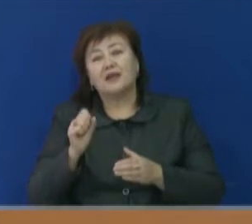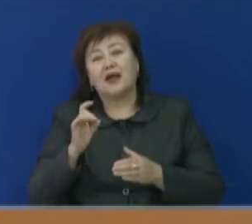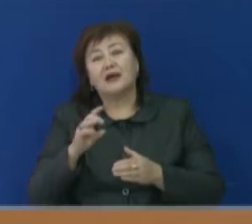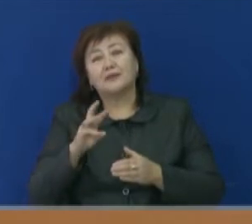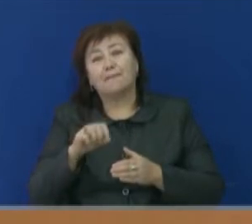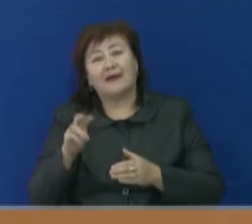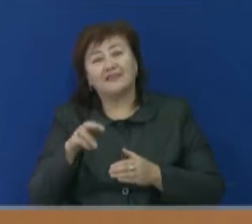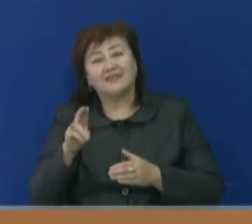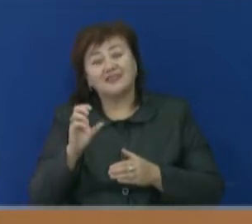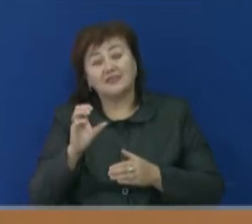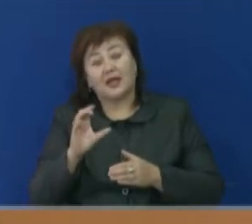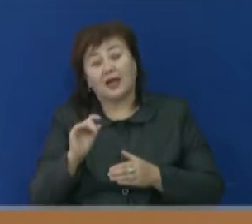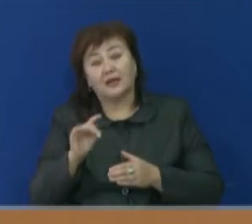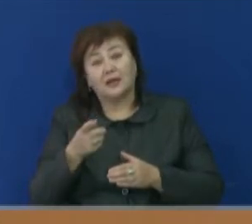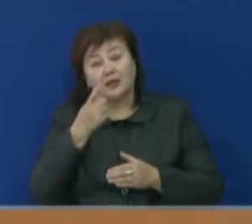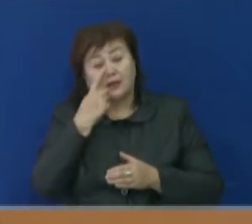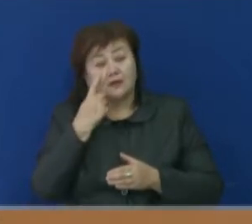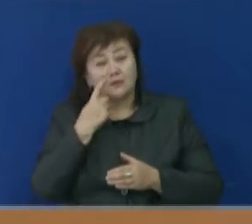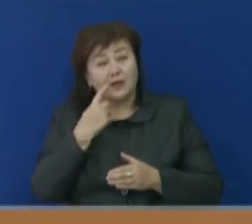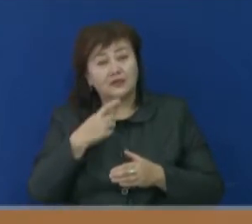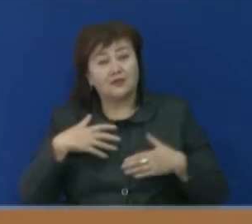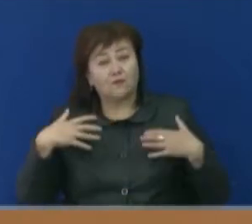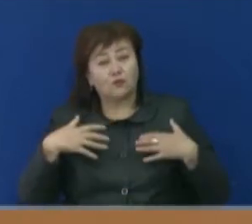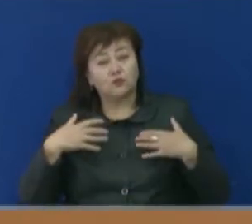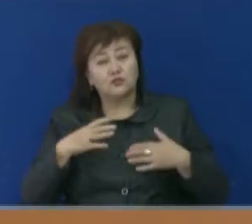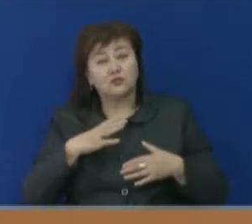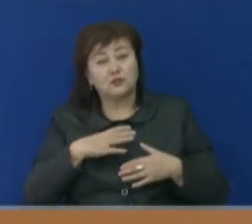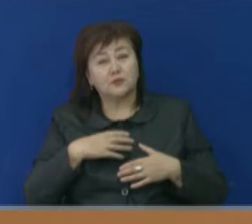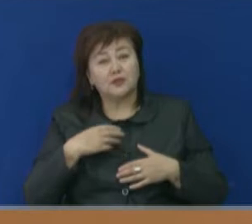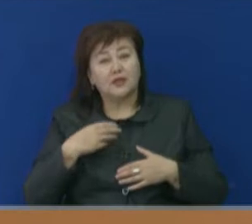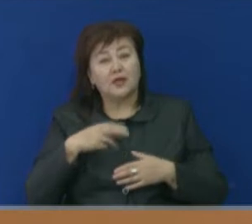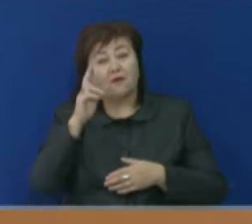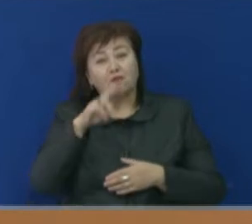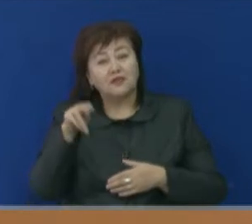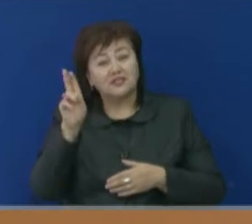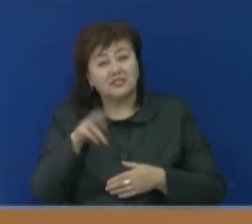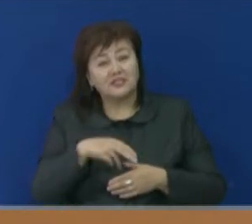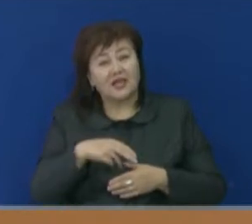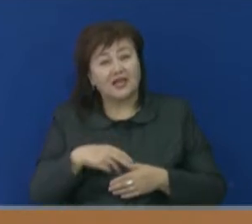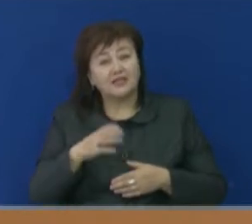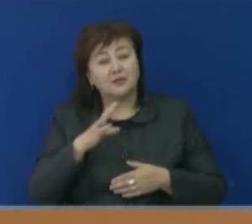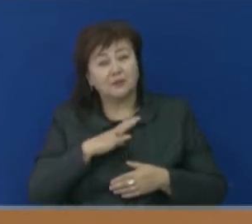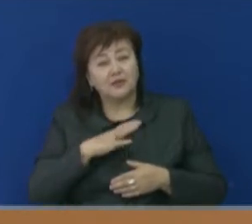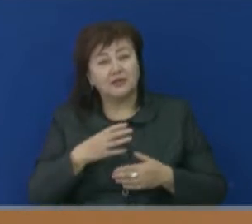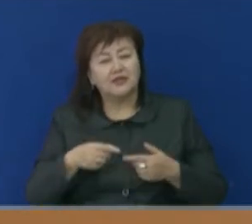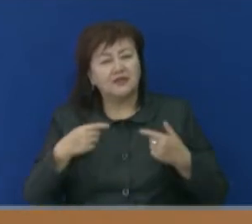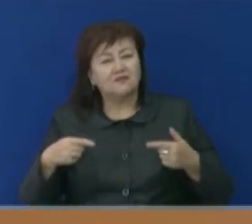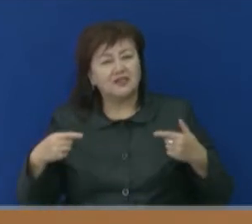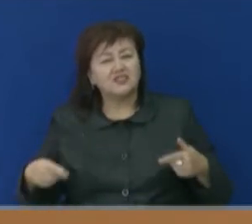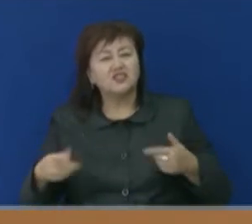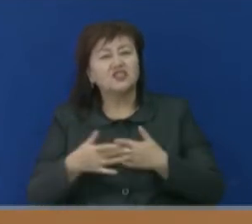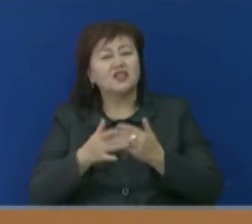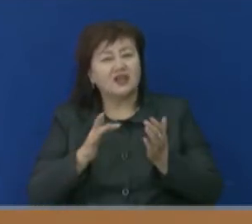өнерпаздар Испанияда болды, Грузияда болды, Қырғызстанда, Тәжікстанда және еліміздің түкпір-түкпіріндегі